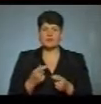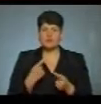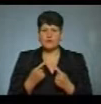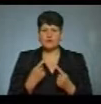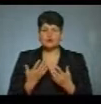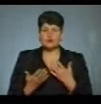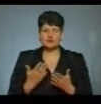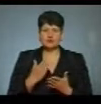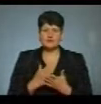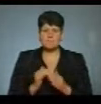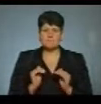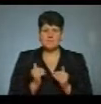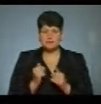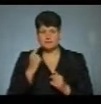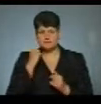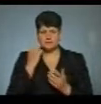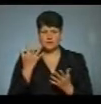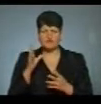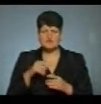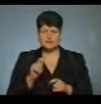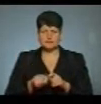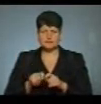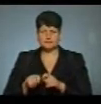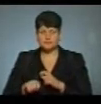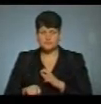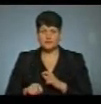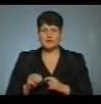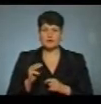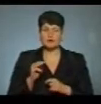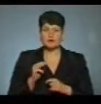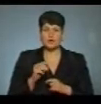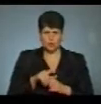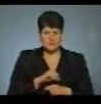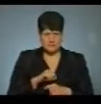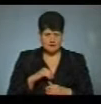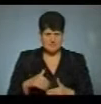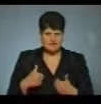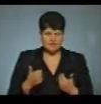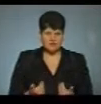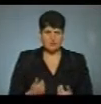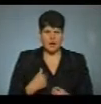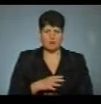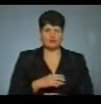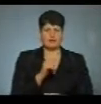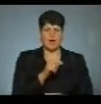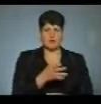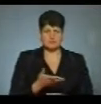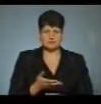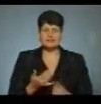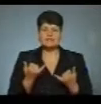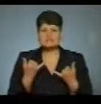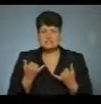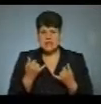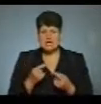там якась мінімальна підозра, всіх обстежується. Тому, люди самі звертаються і кажуть, от я був там. Зараз